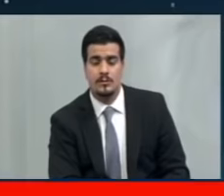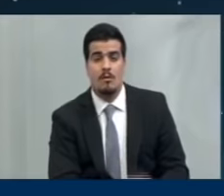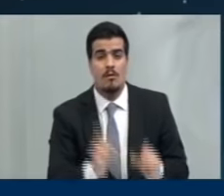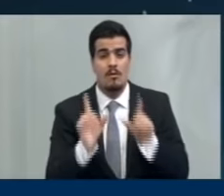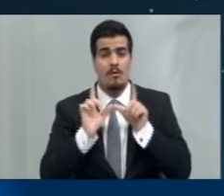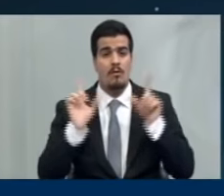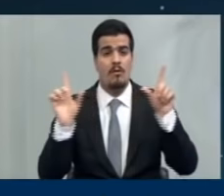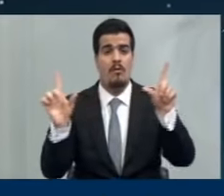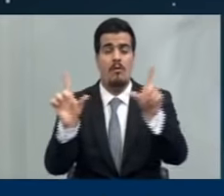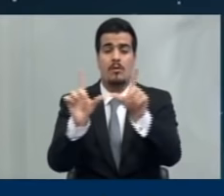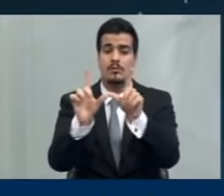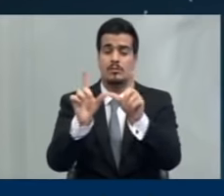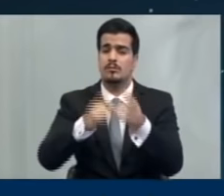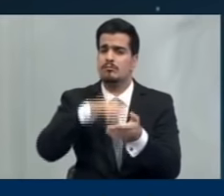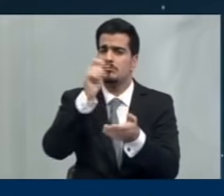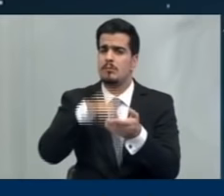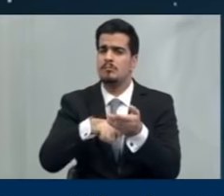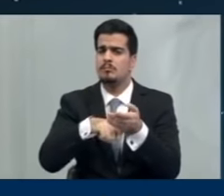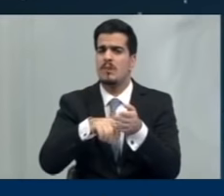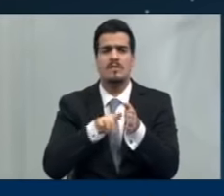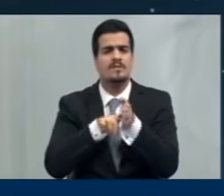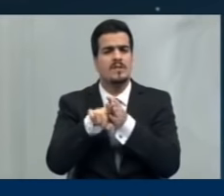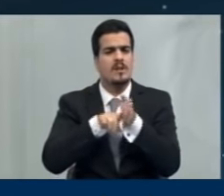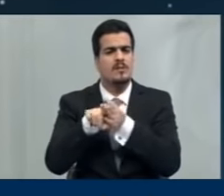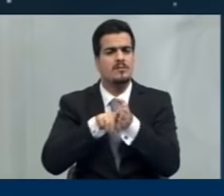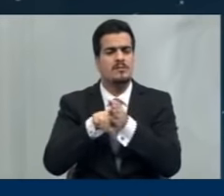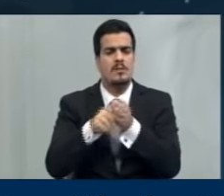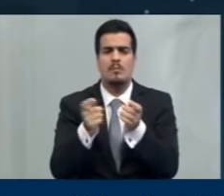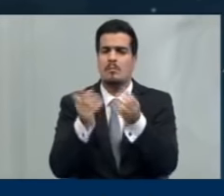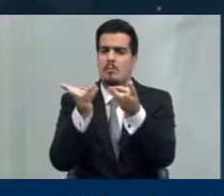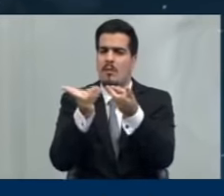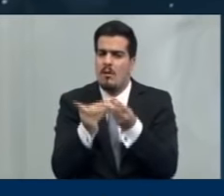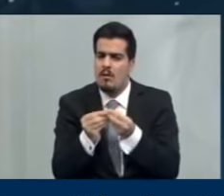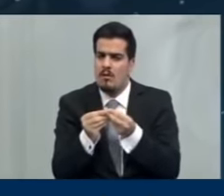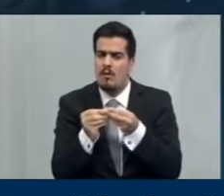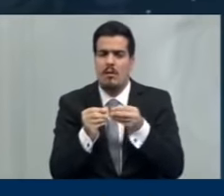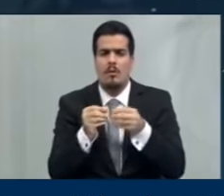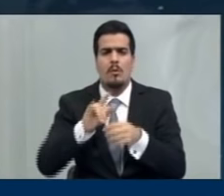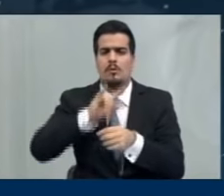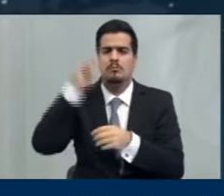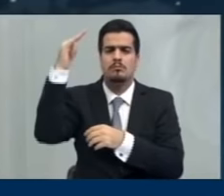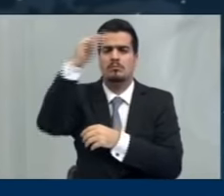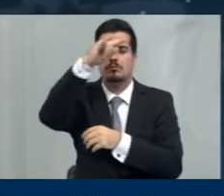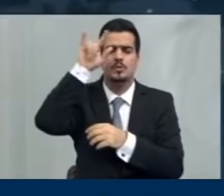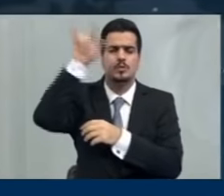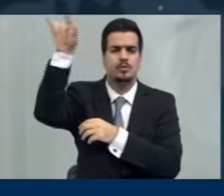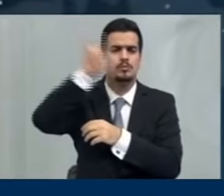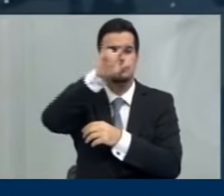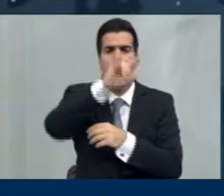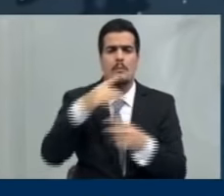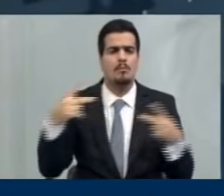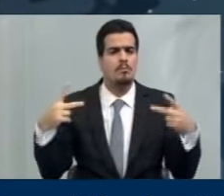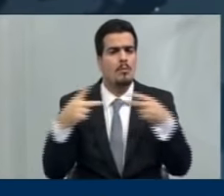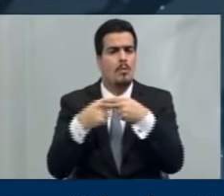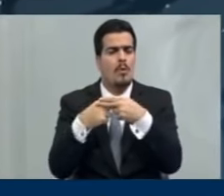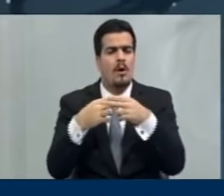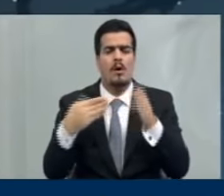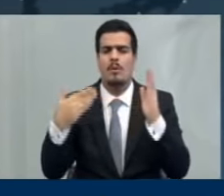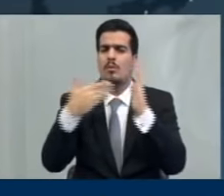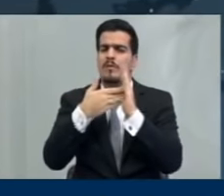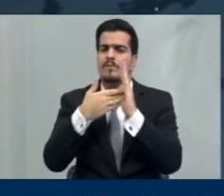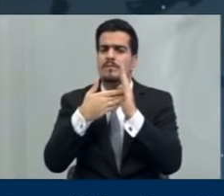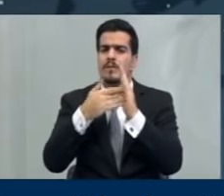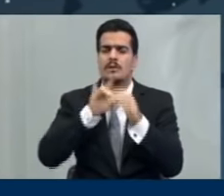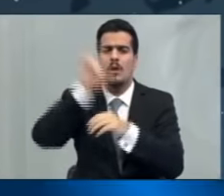لجنة التحقيق النيابية تشخص استشراء الفساد الإداري والمالي في الخطوط الجوية وتؤكد أن توقف الطيران إلى